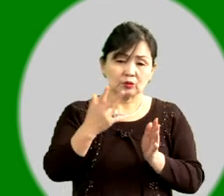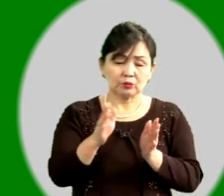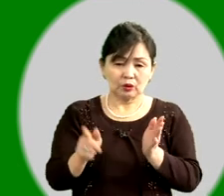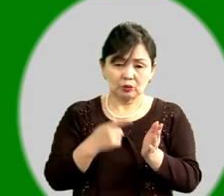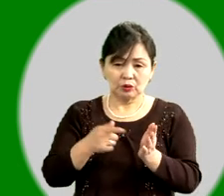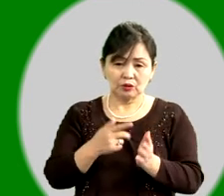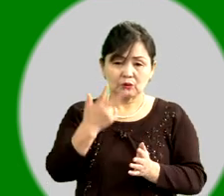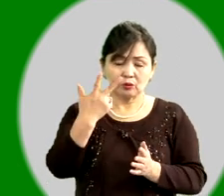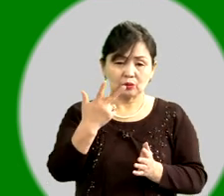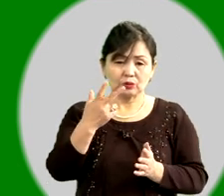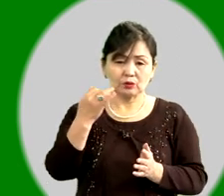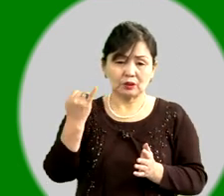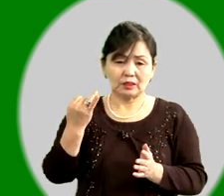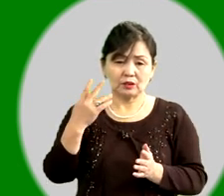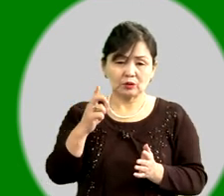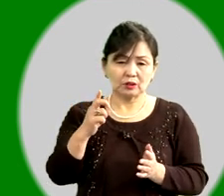376-гийн Б